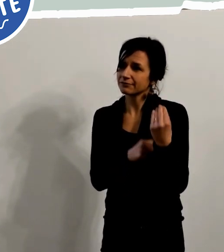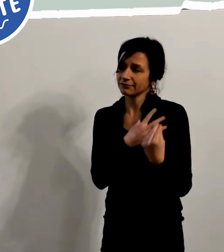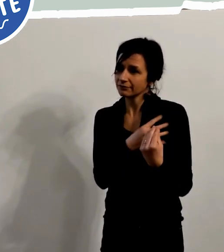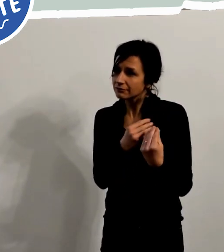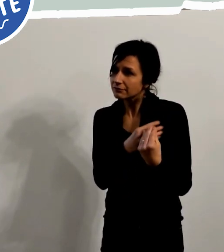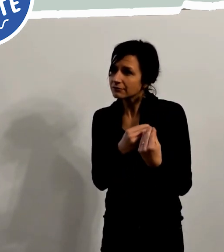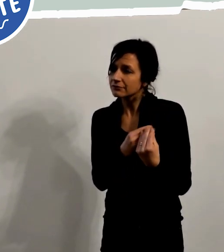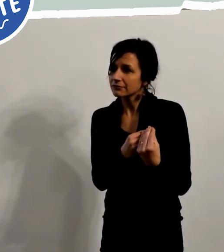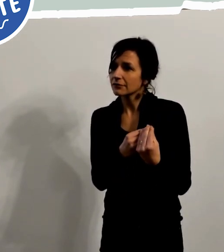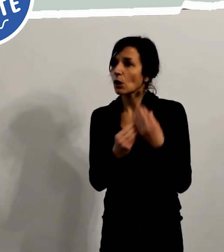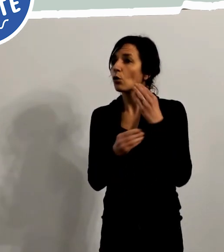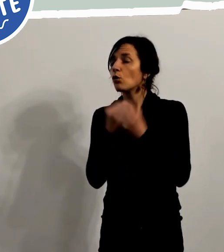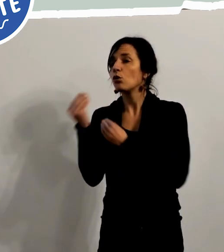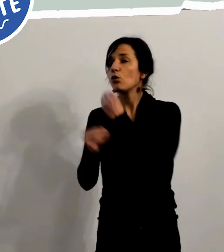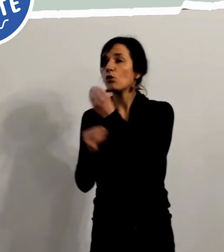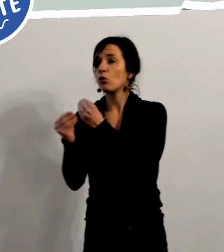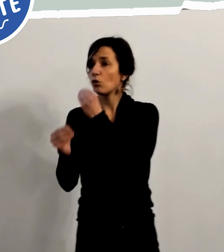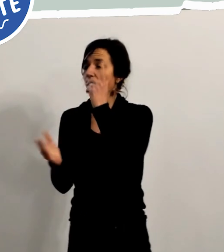maternisé en poudre,